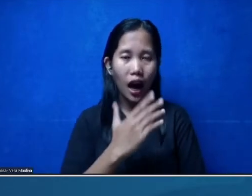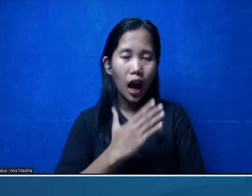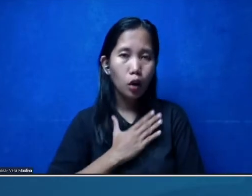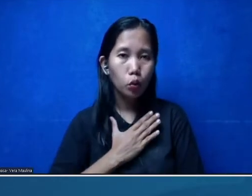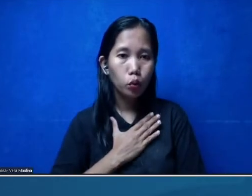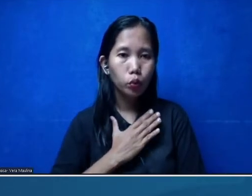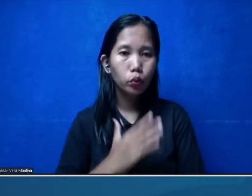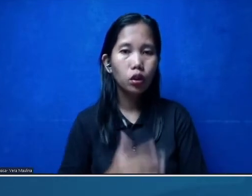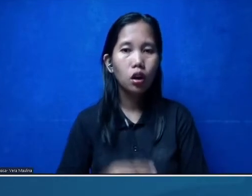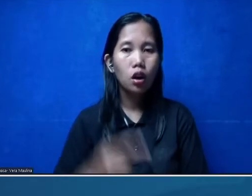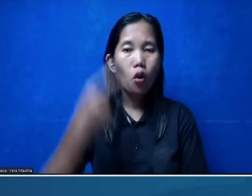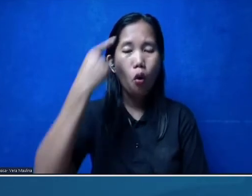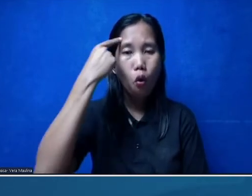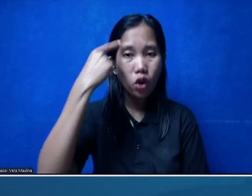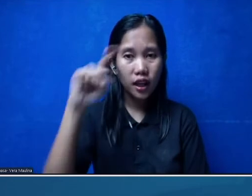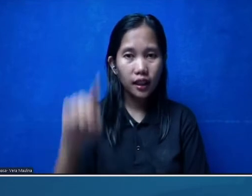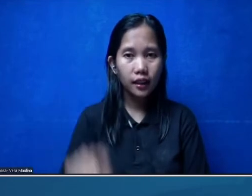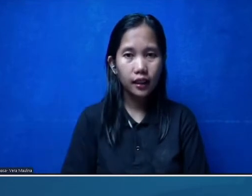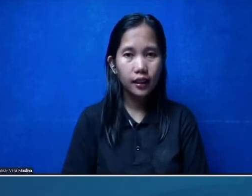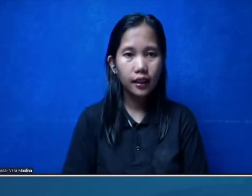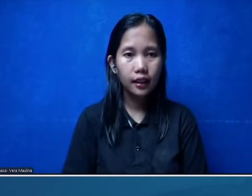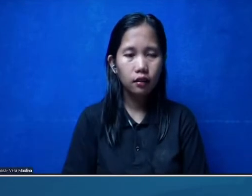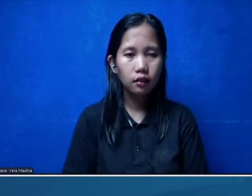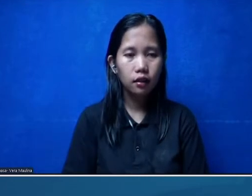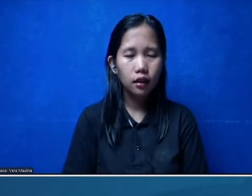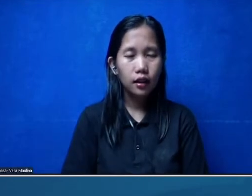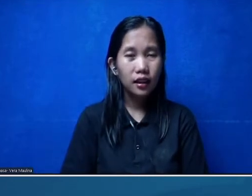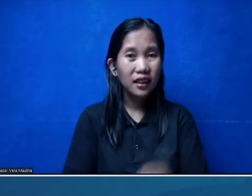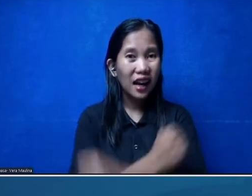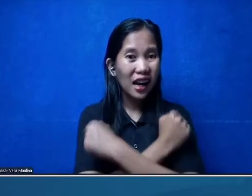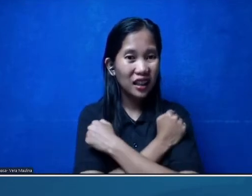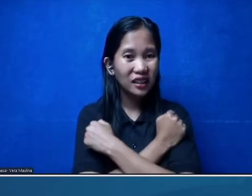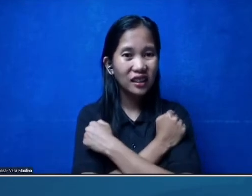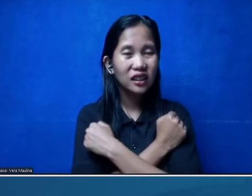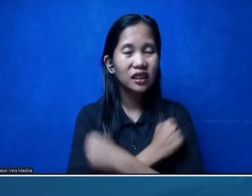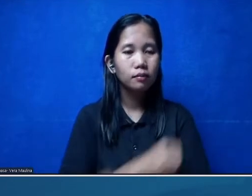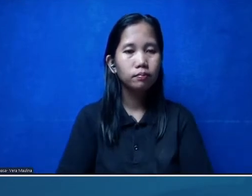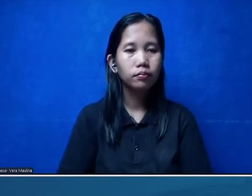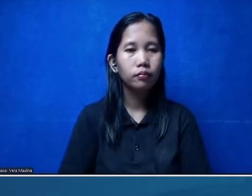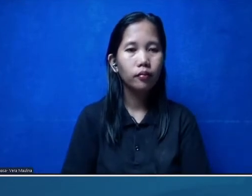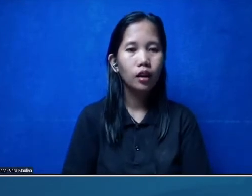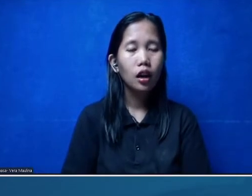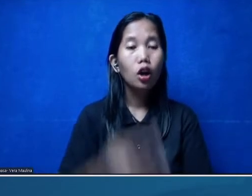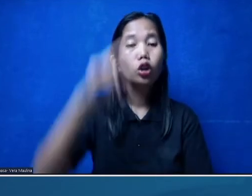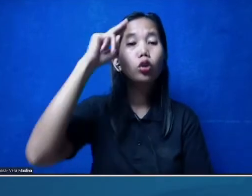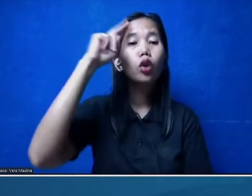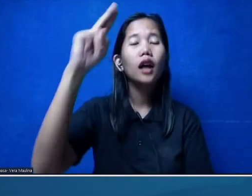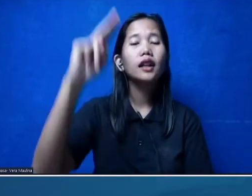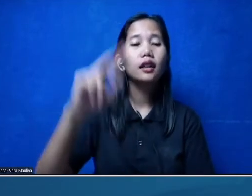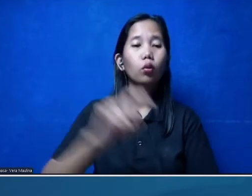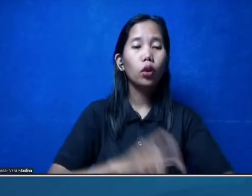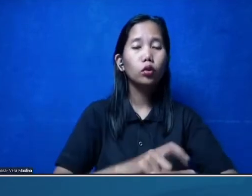merasa sedang terpisah dari Allah Sepertinya kita penderitaan yang buat biasa sebenarnya Allah tidak jauh dari kita